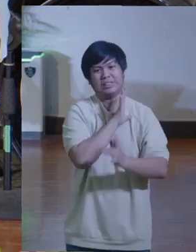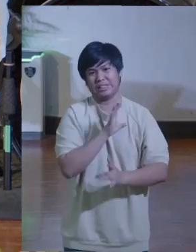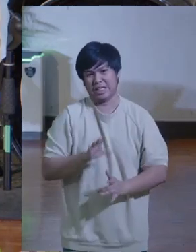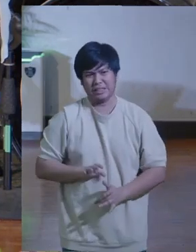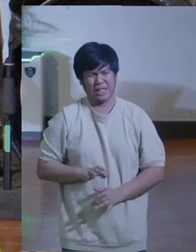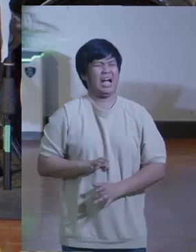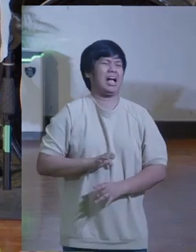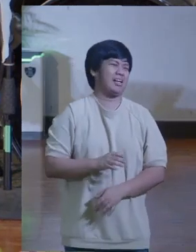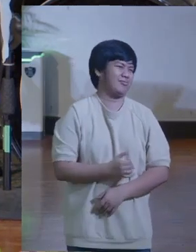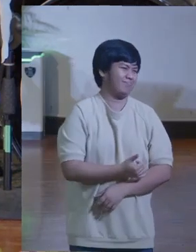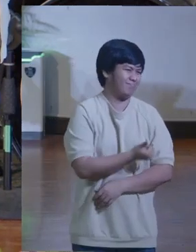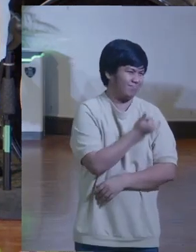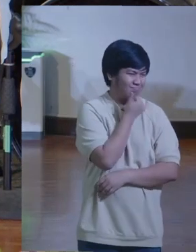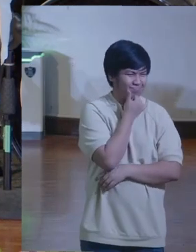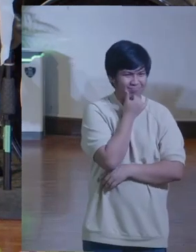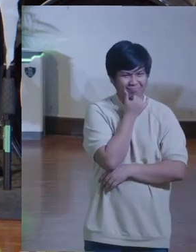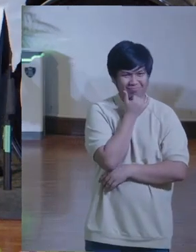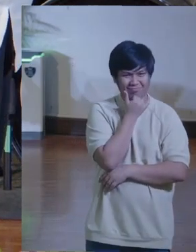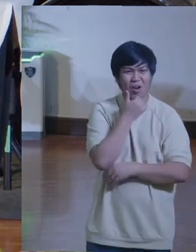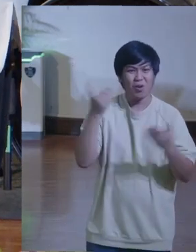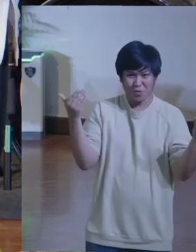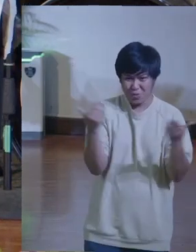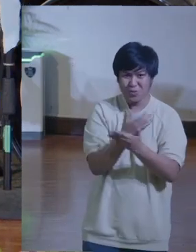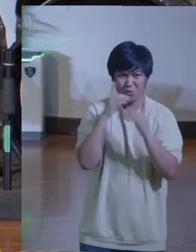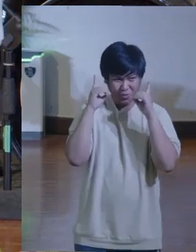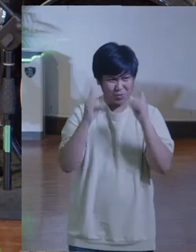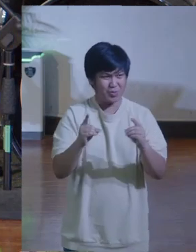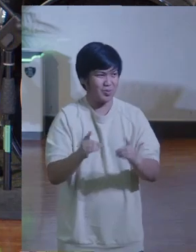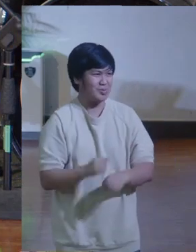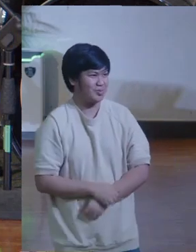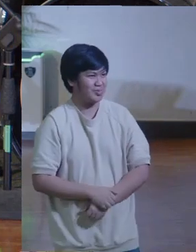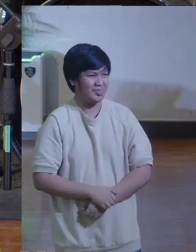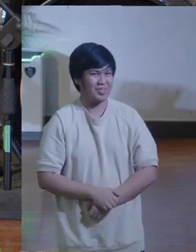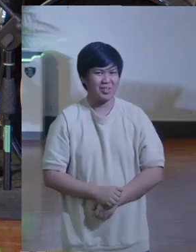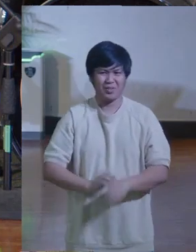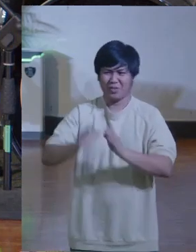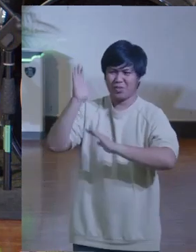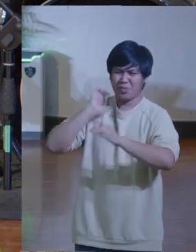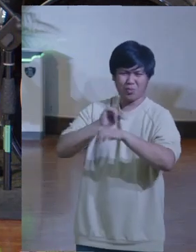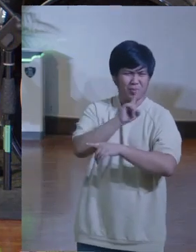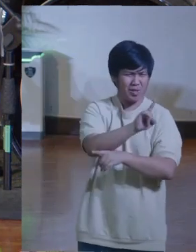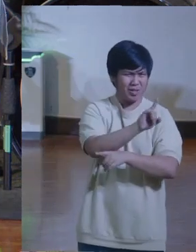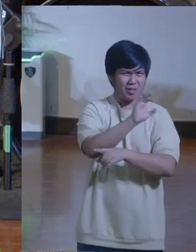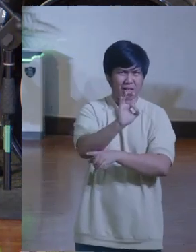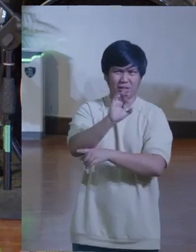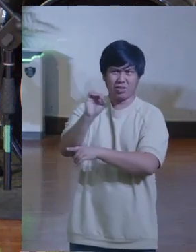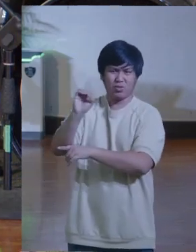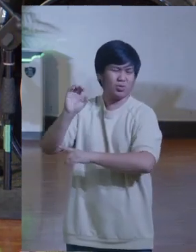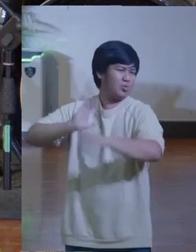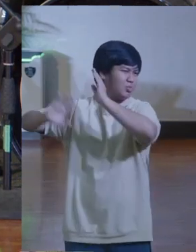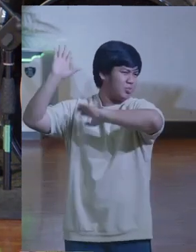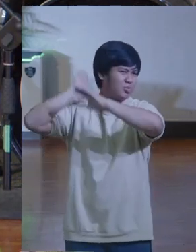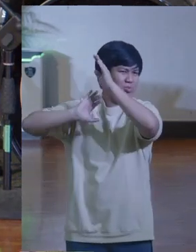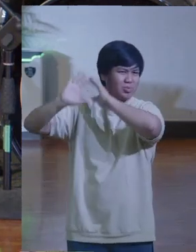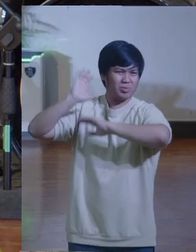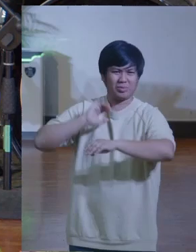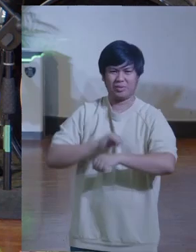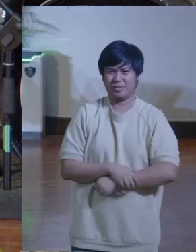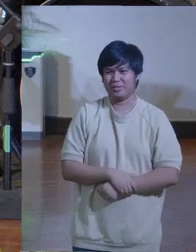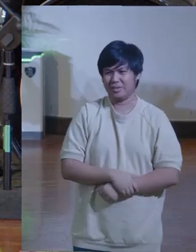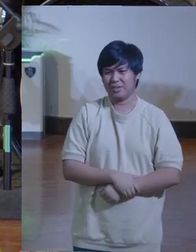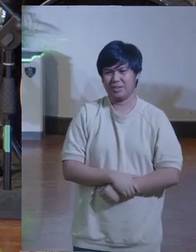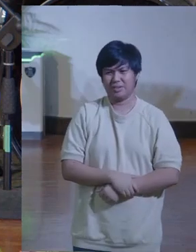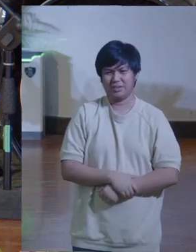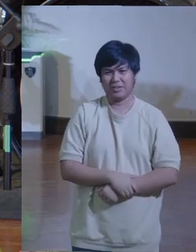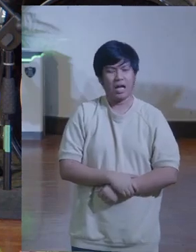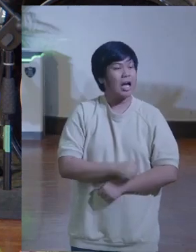kanya. Bago pong doktrina yan, mga 1900s lang po nilathala. Hindi po yan